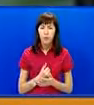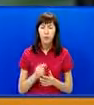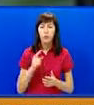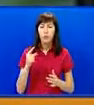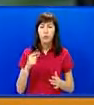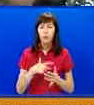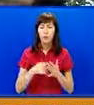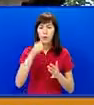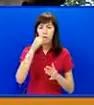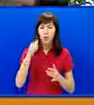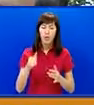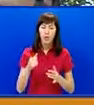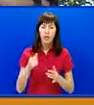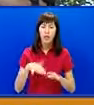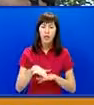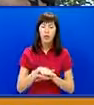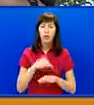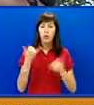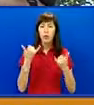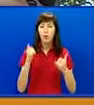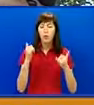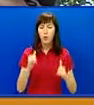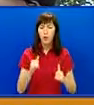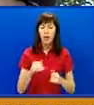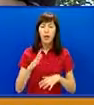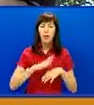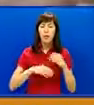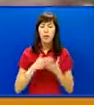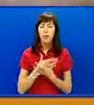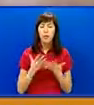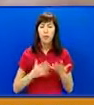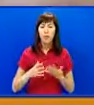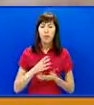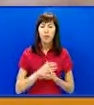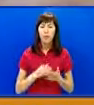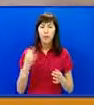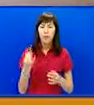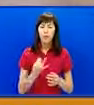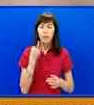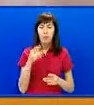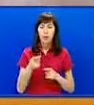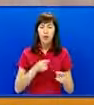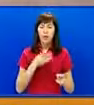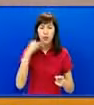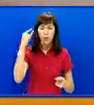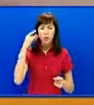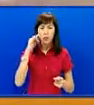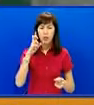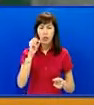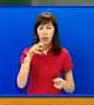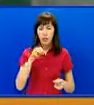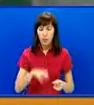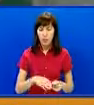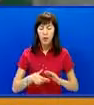точно не купишь в магазине или на рынке. Уникально здесь не только изделия. Люди собираются не менее интересные. Организаторы Южного Арбата